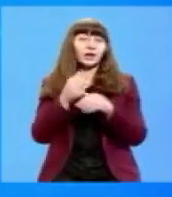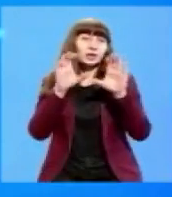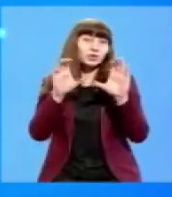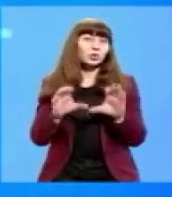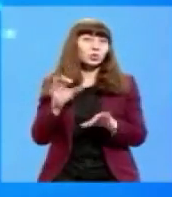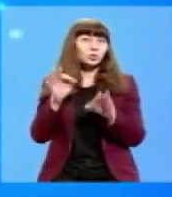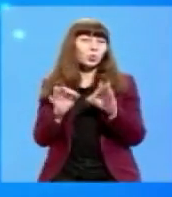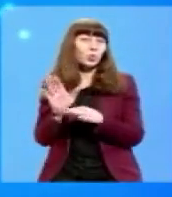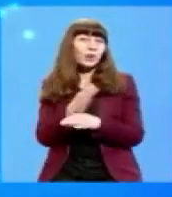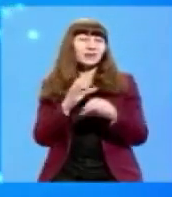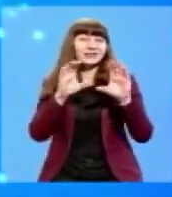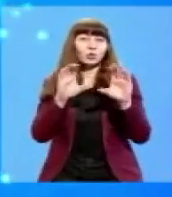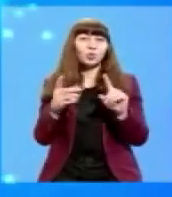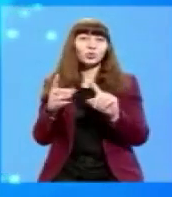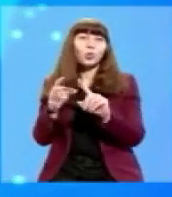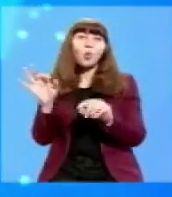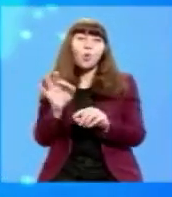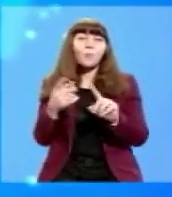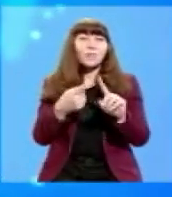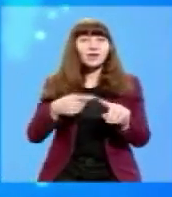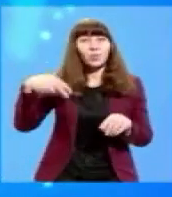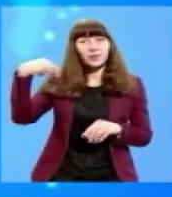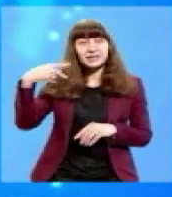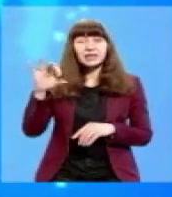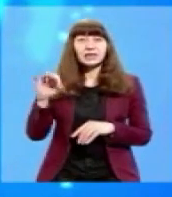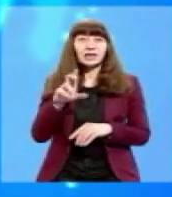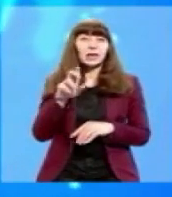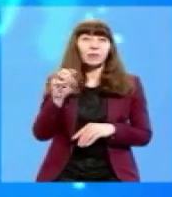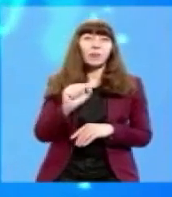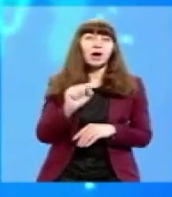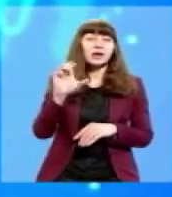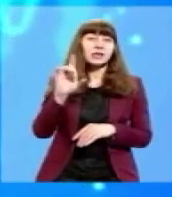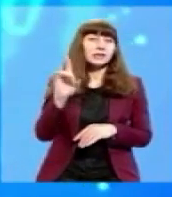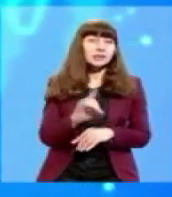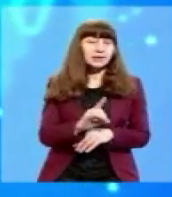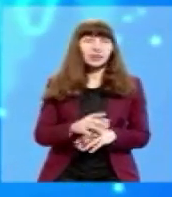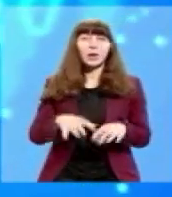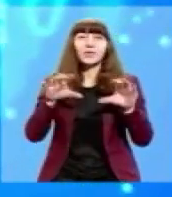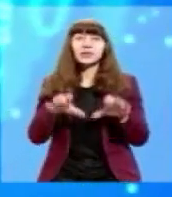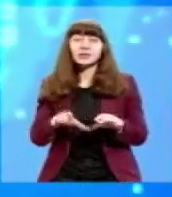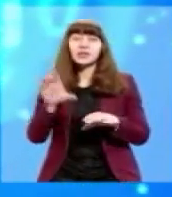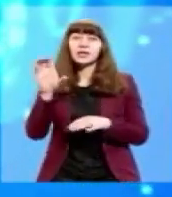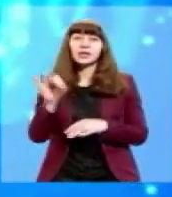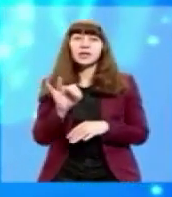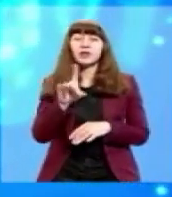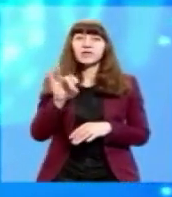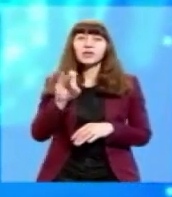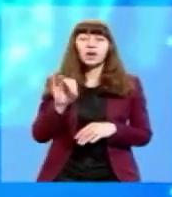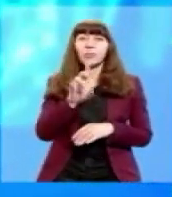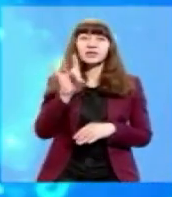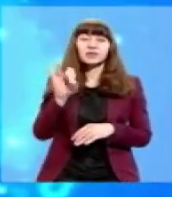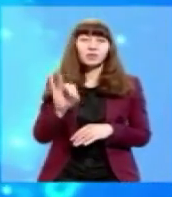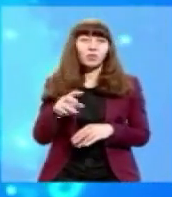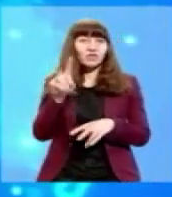Конституционный суд отменил закон о первом президенте Елбасы. Председатель Эльвира Азимова и судьи на открытом заседании